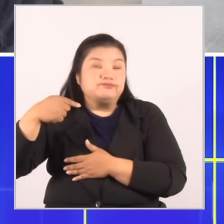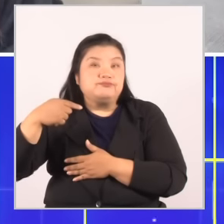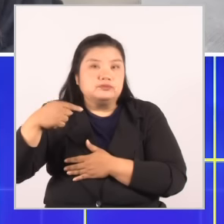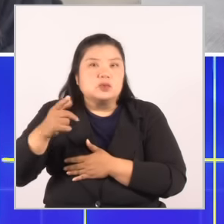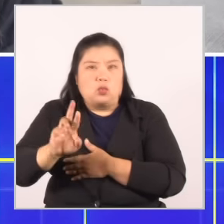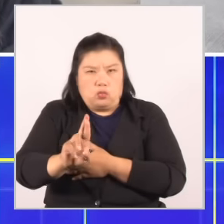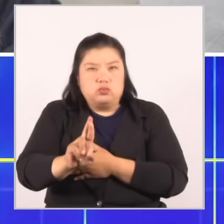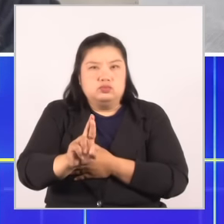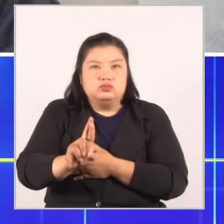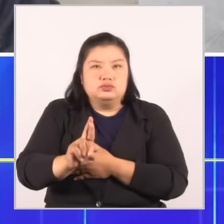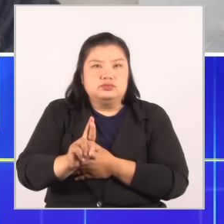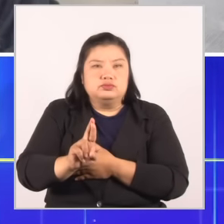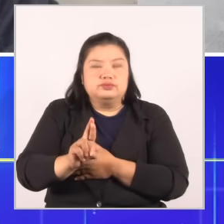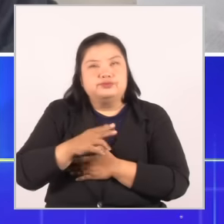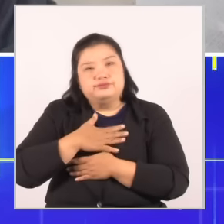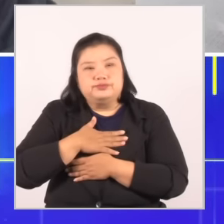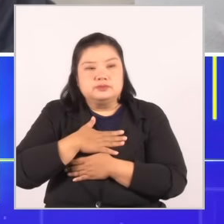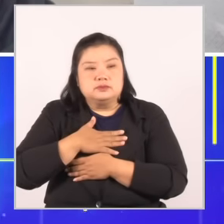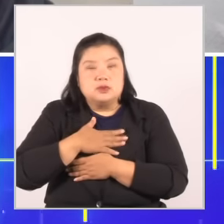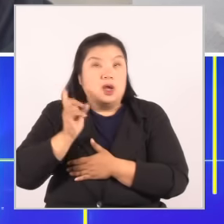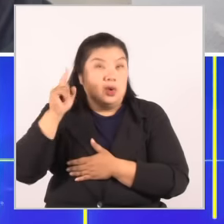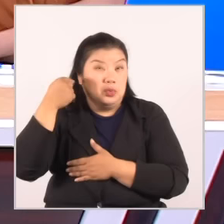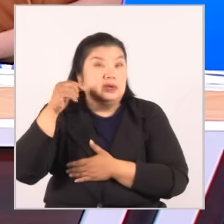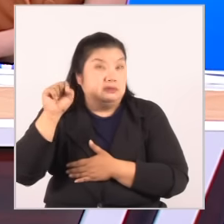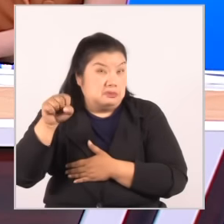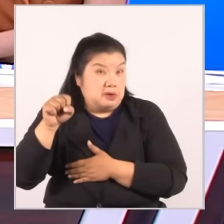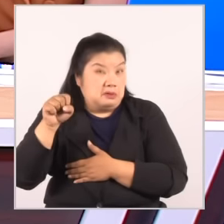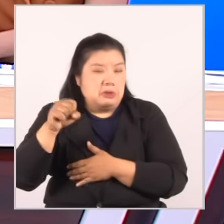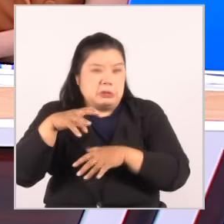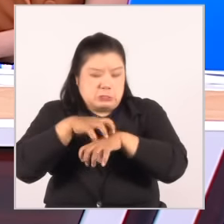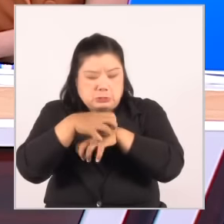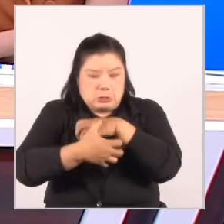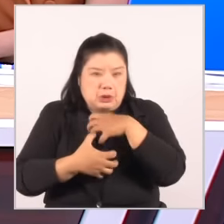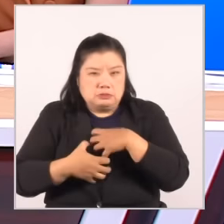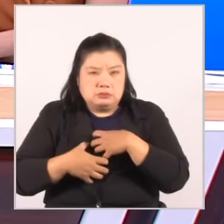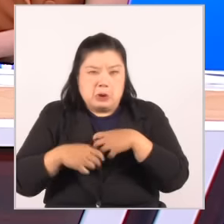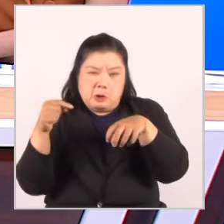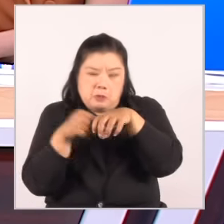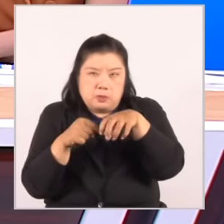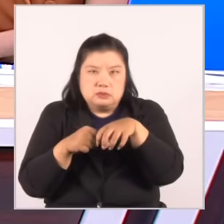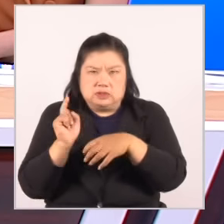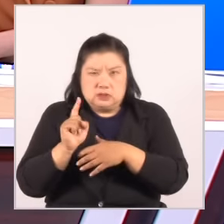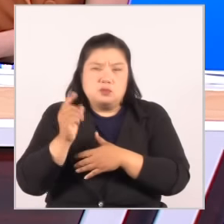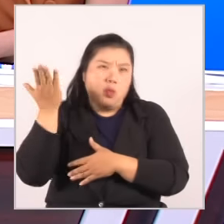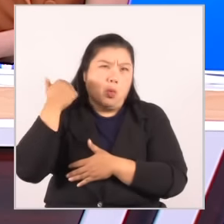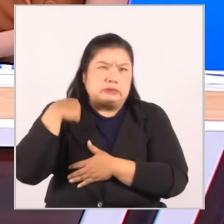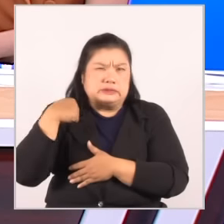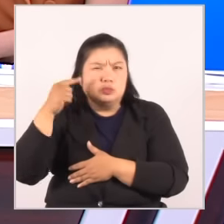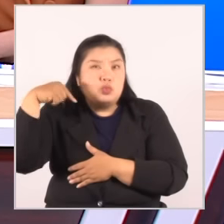ระวังกันให้มากคร ับ อันนี้สาวโดนทำร้ายร่างกายปกติแล้วเนี่ยเราจะเคยได้ยินผู้หญิงกัดของผู้ชายอะไรอย่างเงี้ยนะคะ